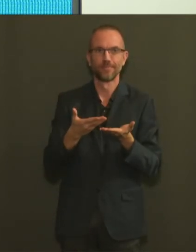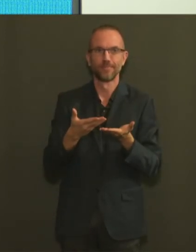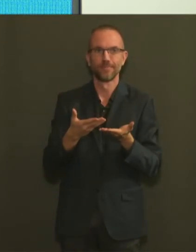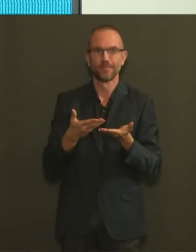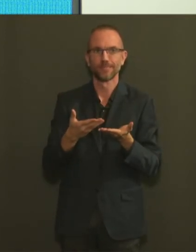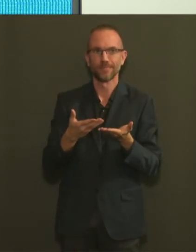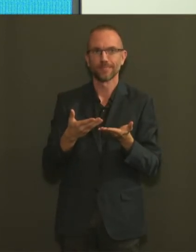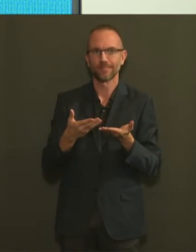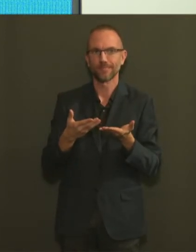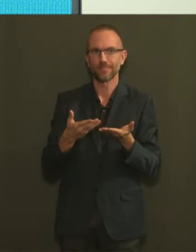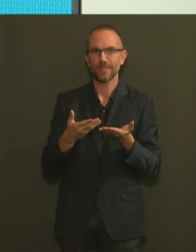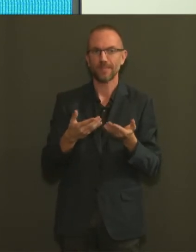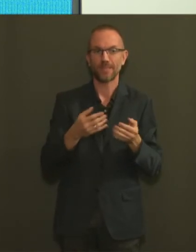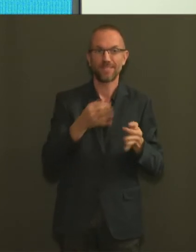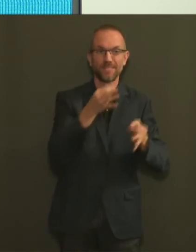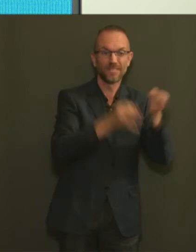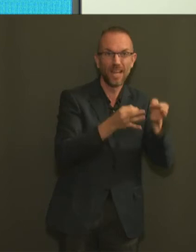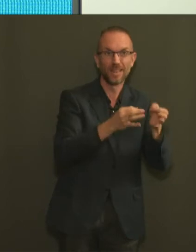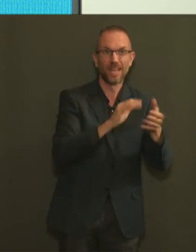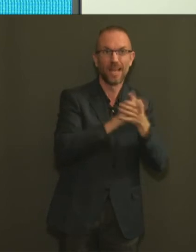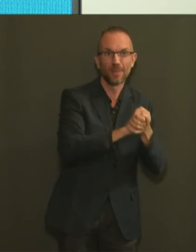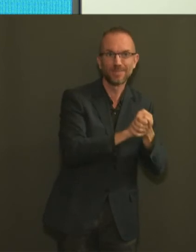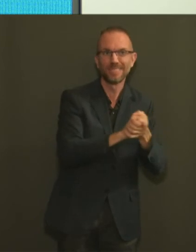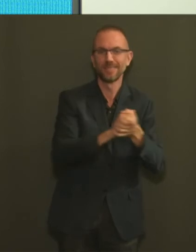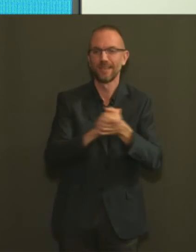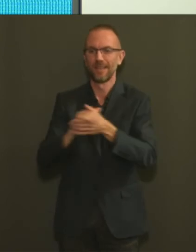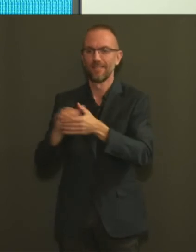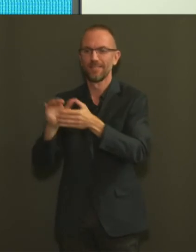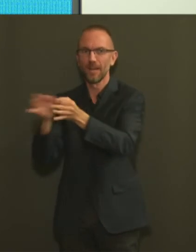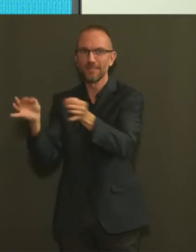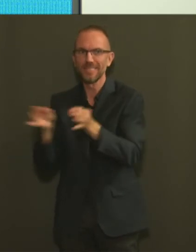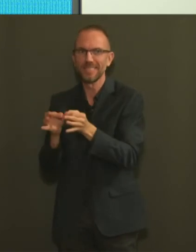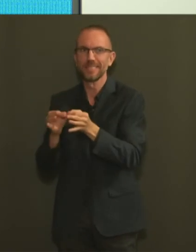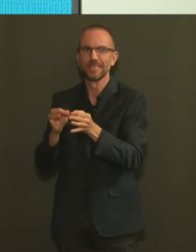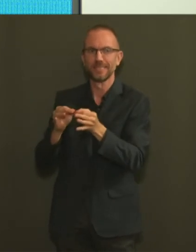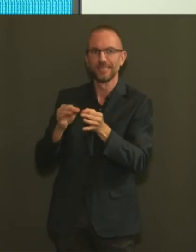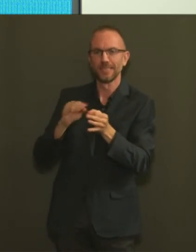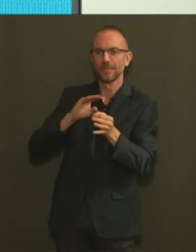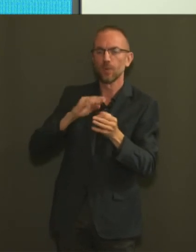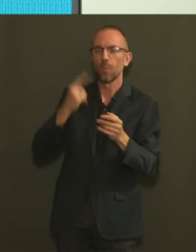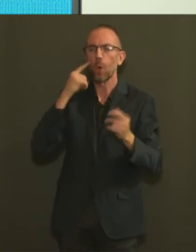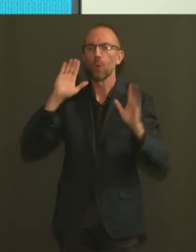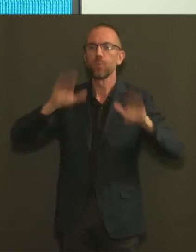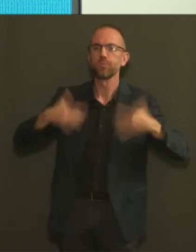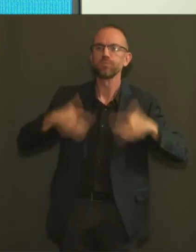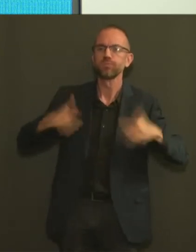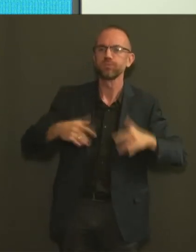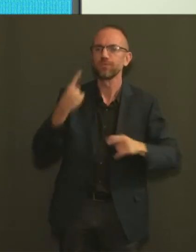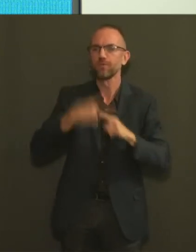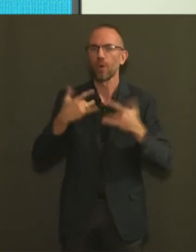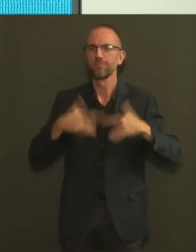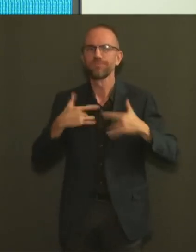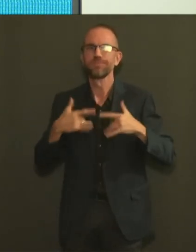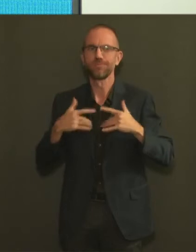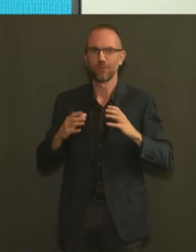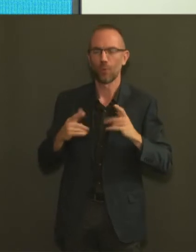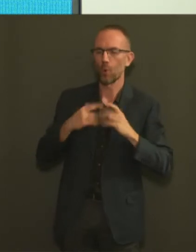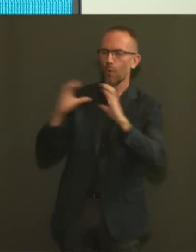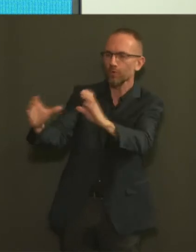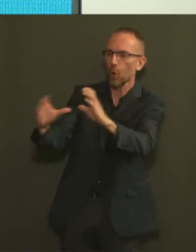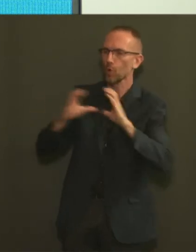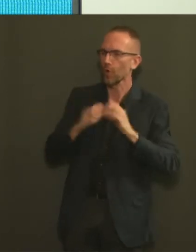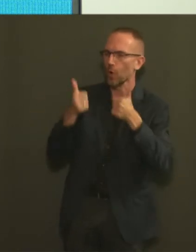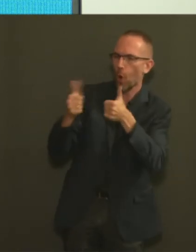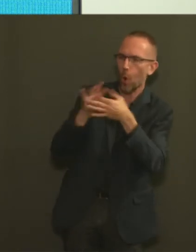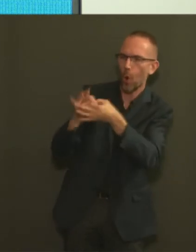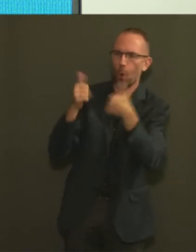avec la famille ça peut paraître anodin ça peut paraître bénin parce qu'on se sent en confiance ce ne sont pas des étrangers il faut rappeler comme